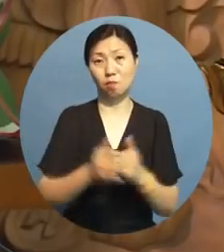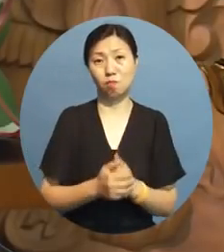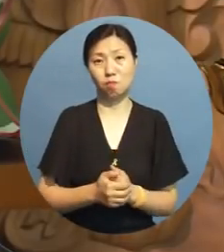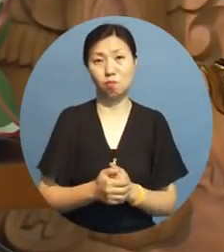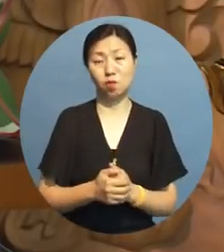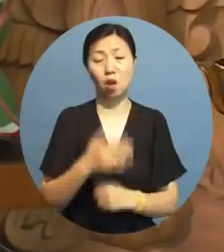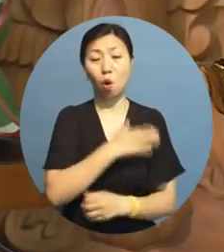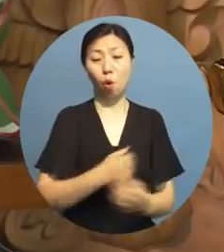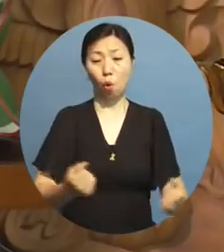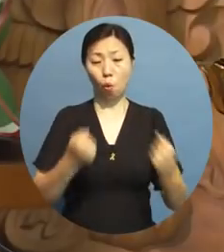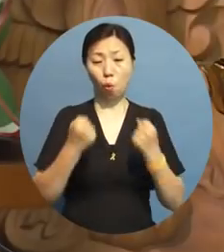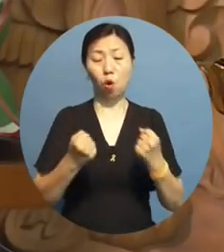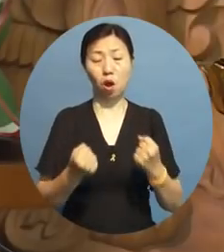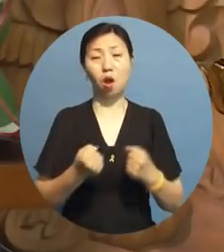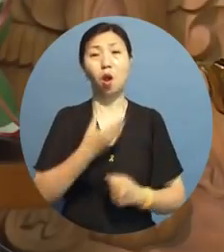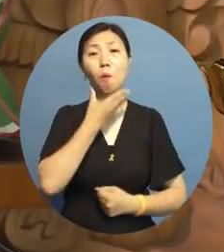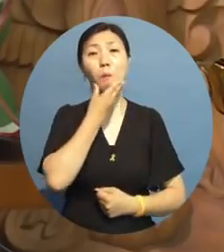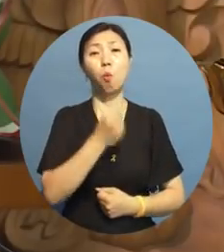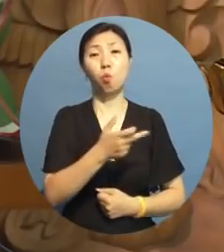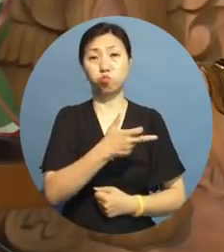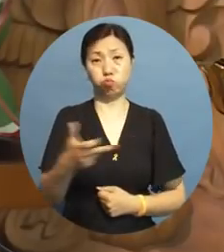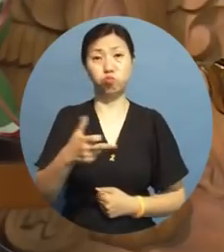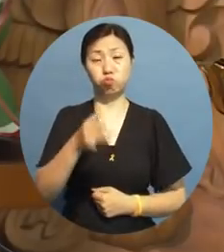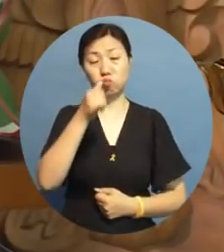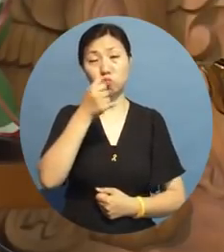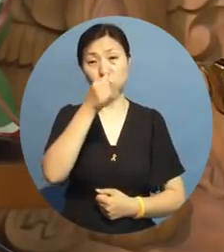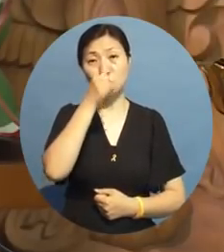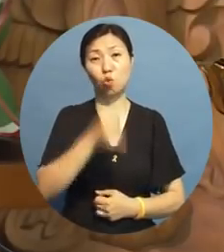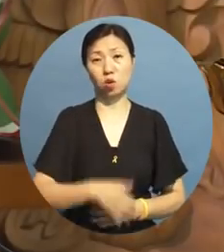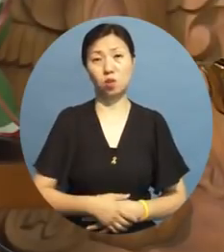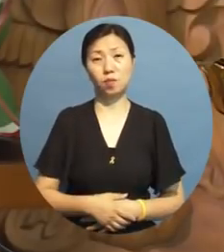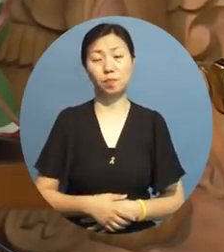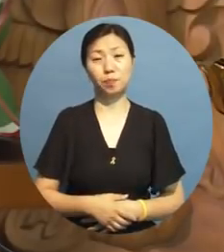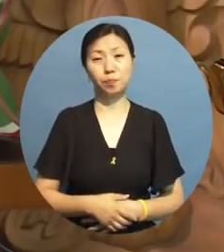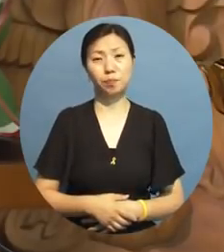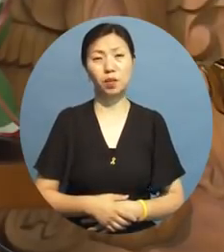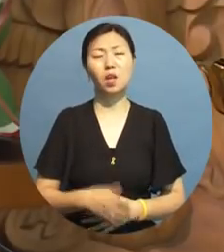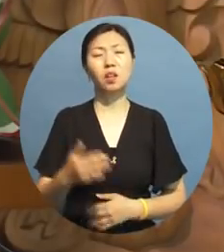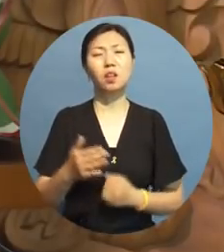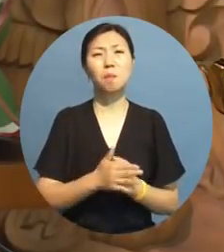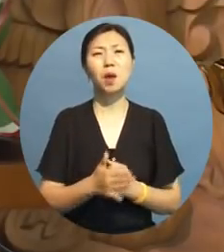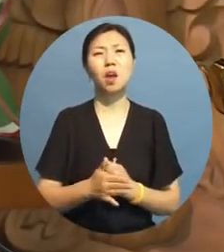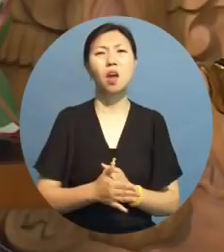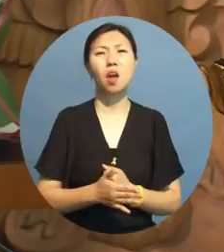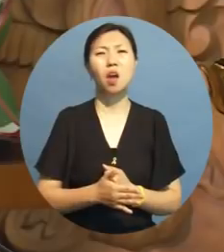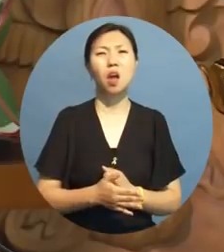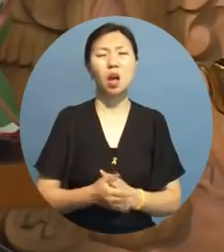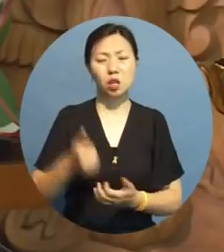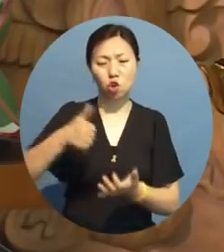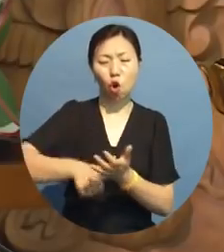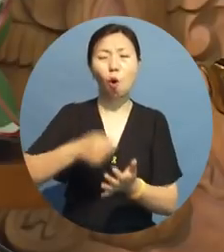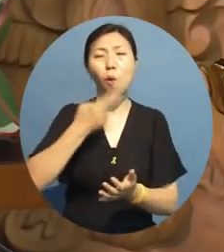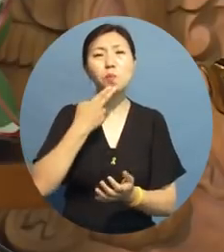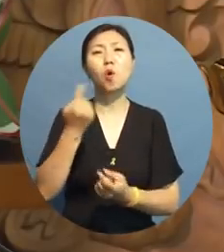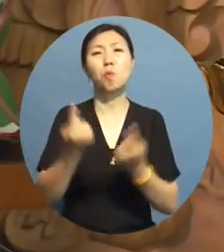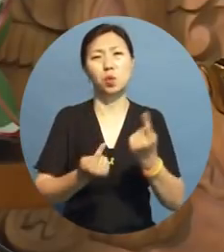공덕이지. 건강의 공덕이 엄청나. 그래서 그래라도 해도 괜찮아. 안 하는 것보단 나.